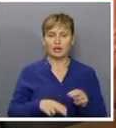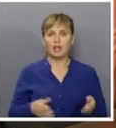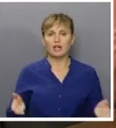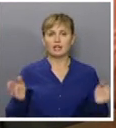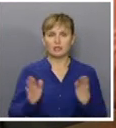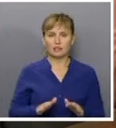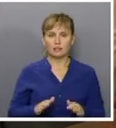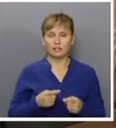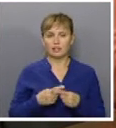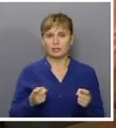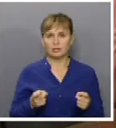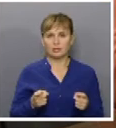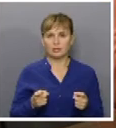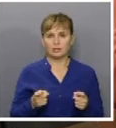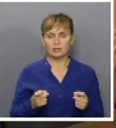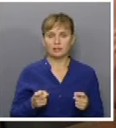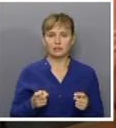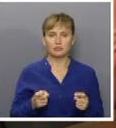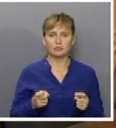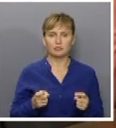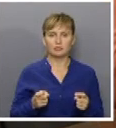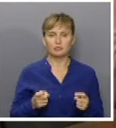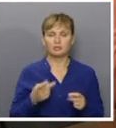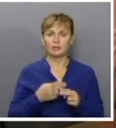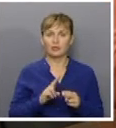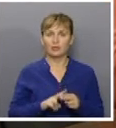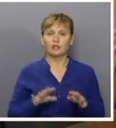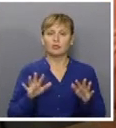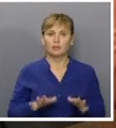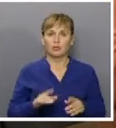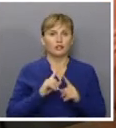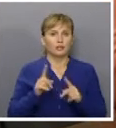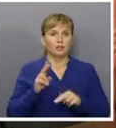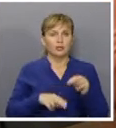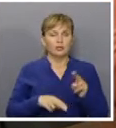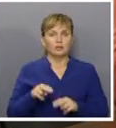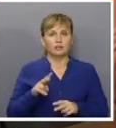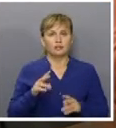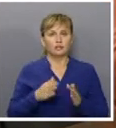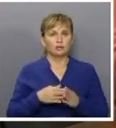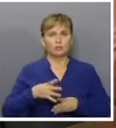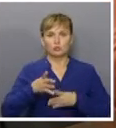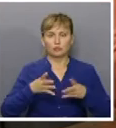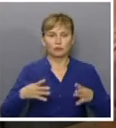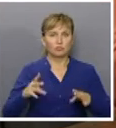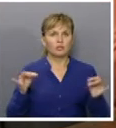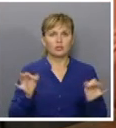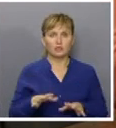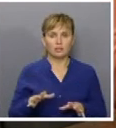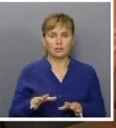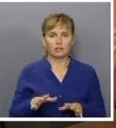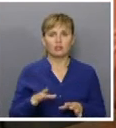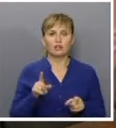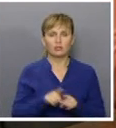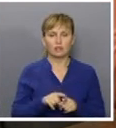остается гостиница. То есть на этом месте не будет построен там ни жилой дом, там ни ресторан. Там именно